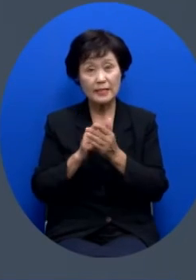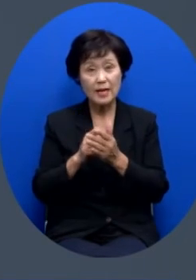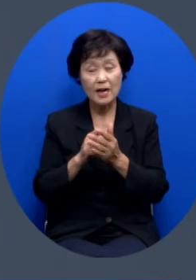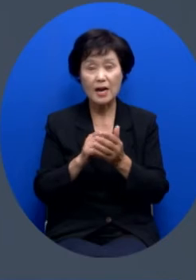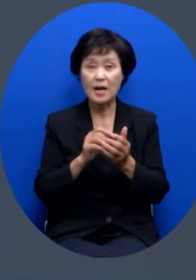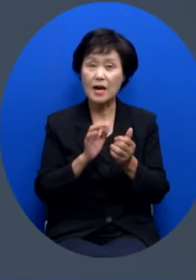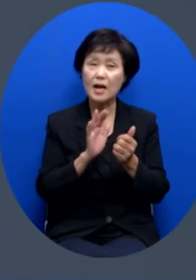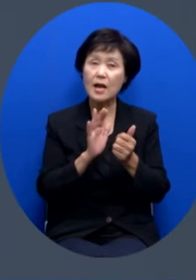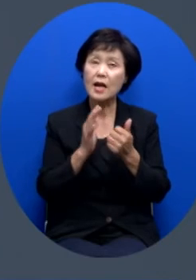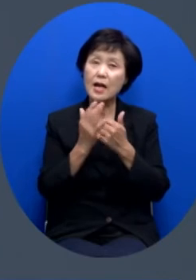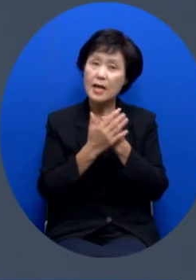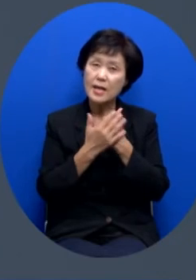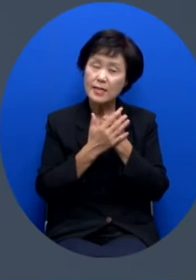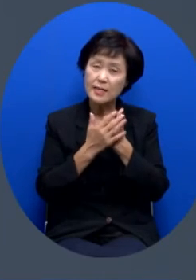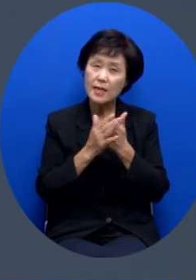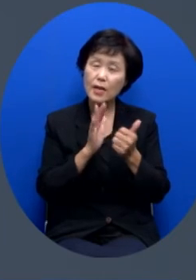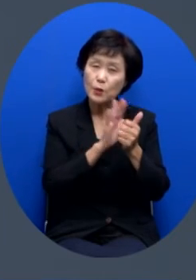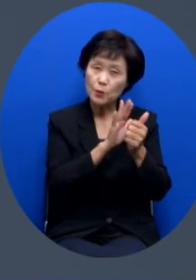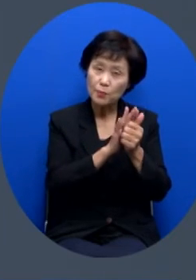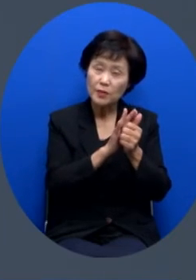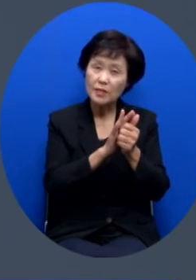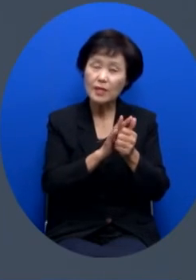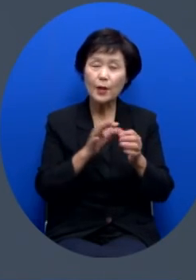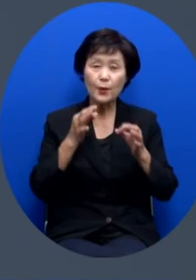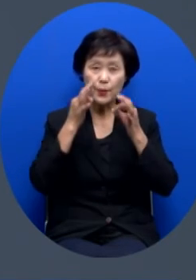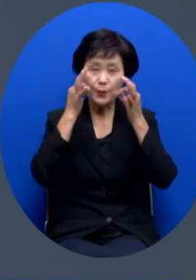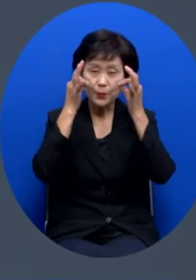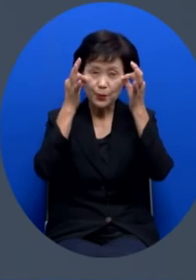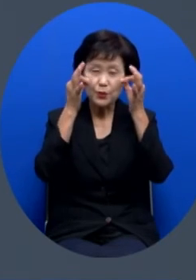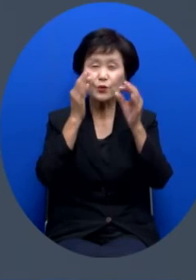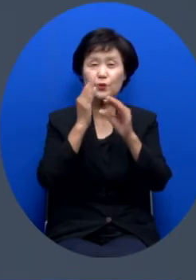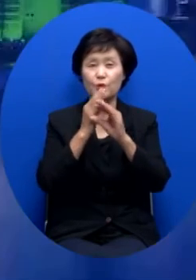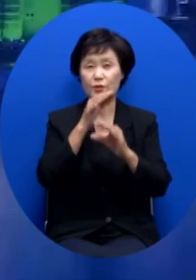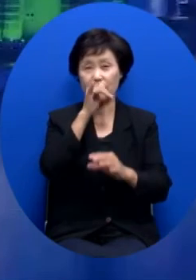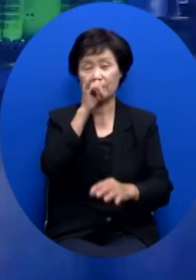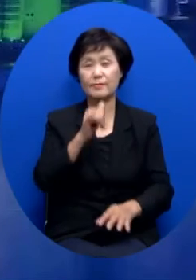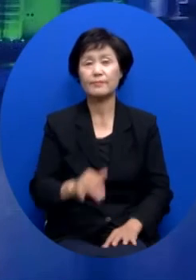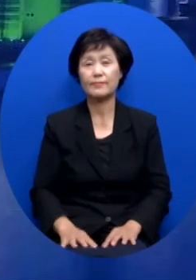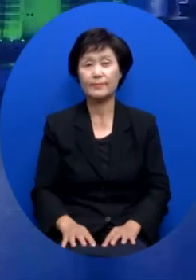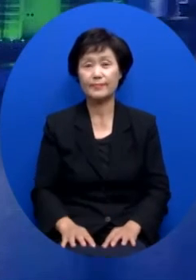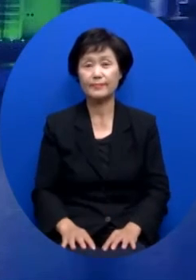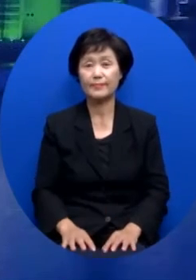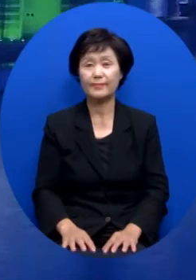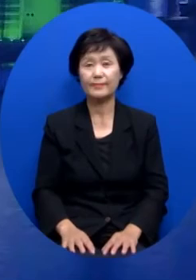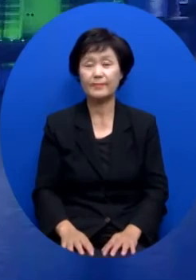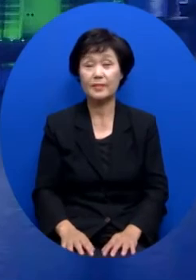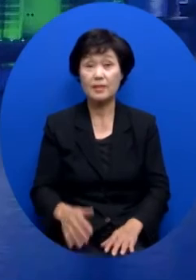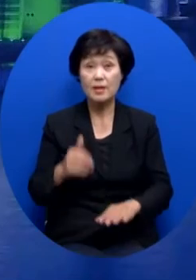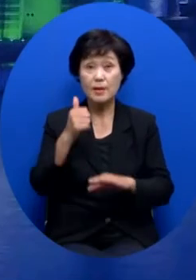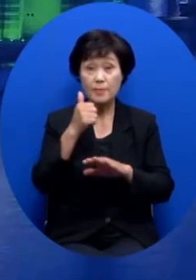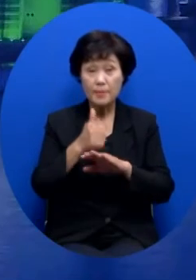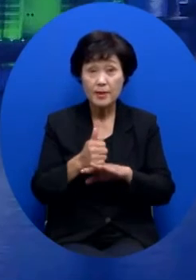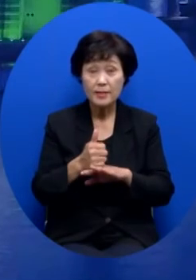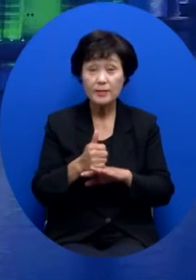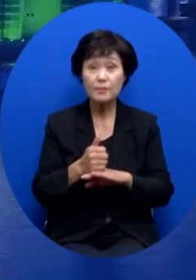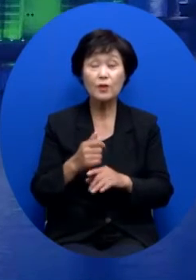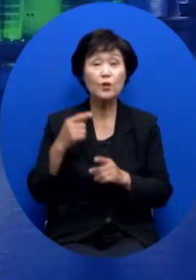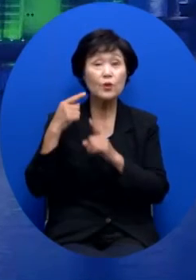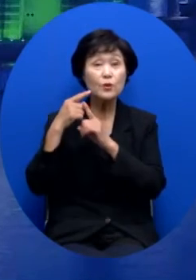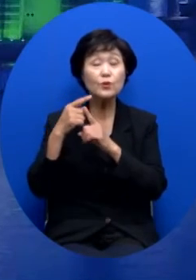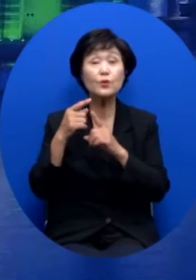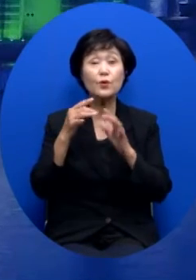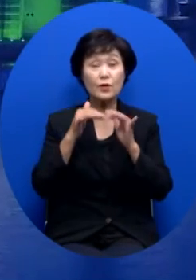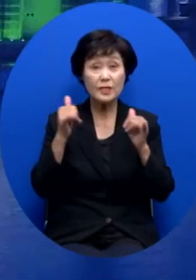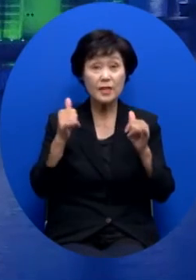돌아갈 수 있도록 그렇게 노력을 아 허 연구를 하고 있습니다 아 네 뭐 목사님 마지막으로 순교자 기념